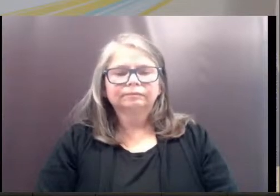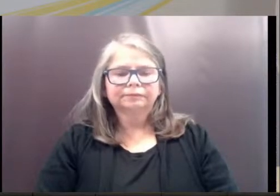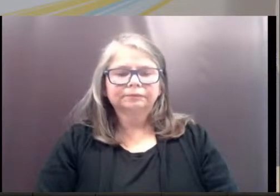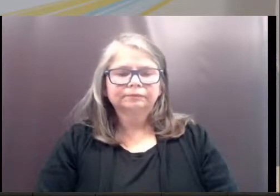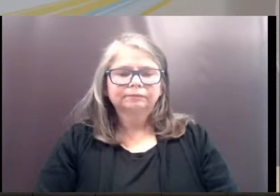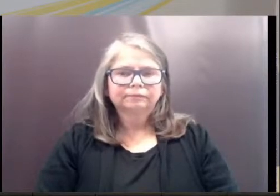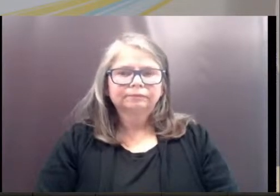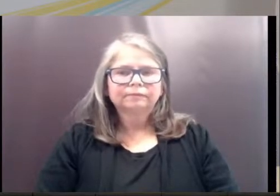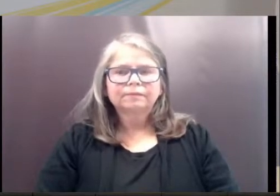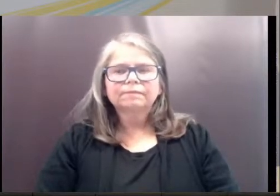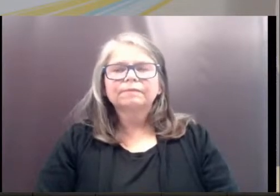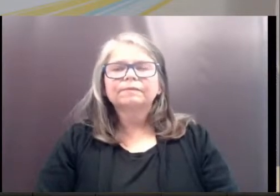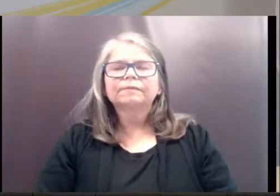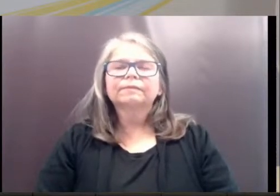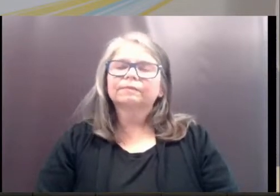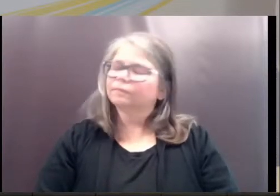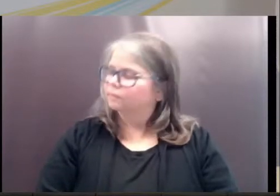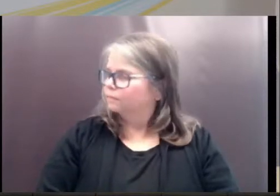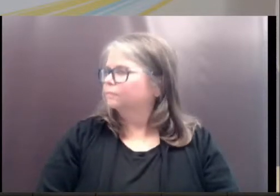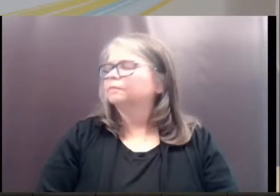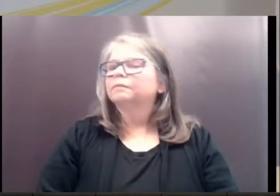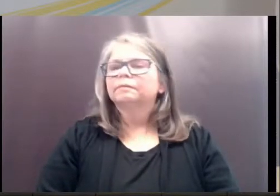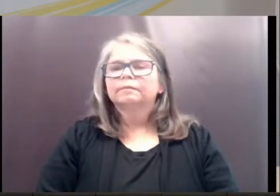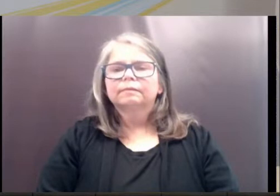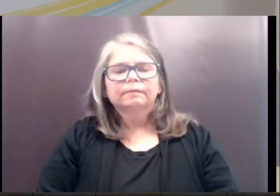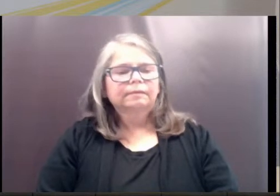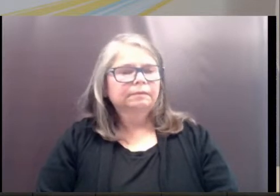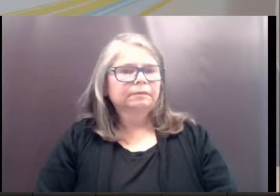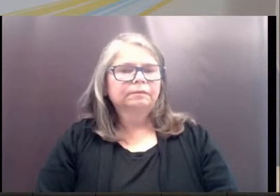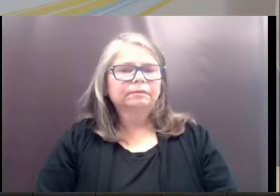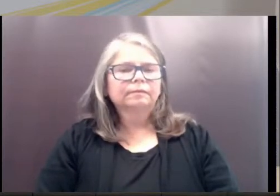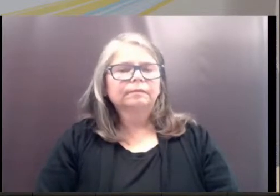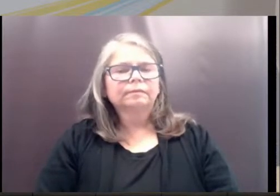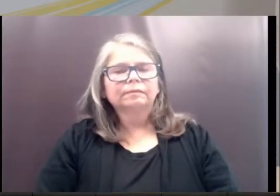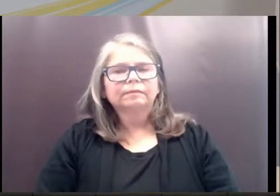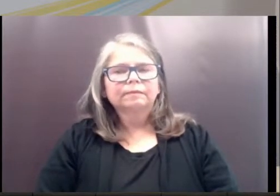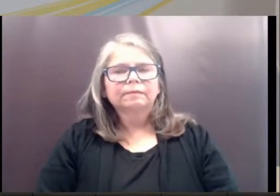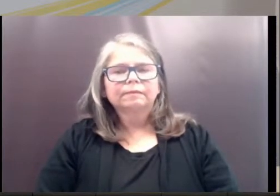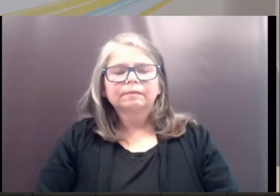Comment vous allez adapter ça pendant les futurs mois qui viennent?